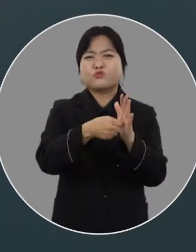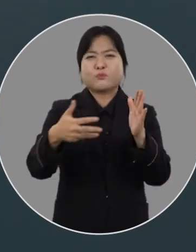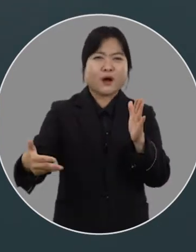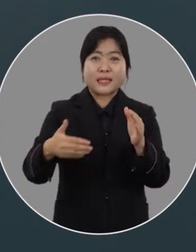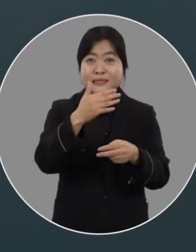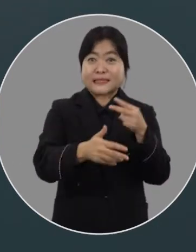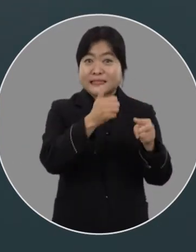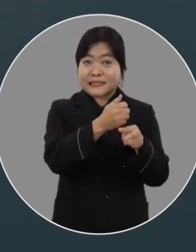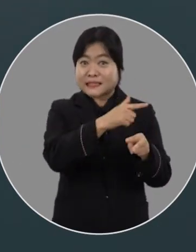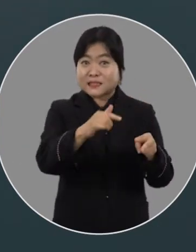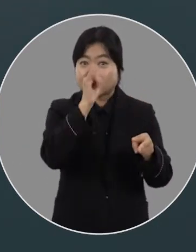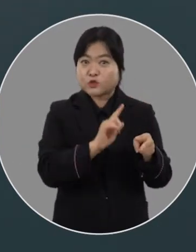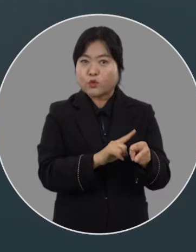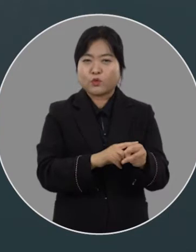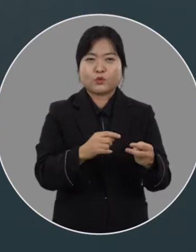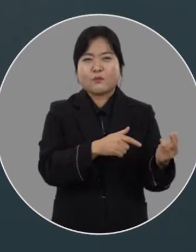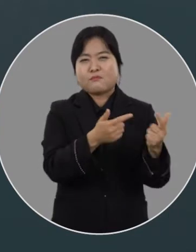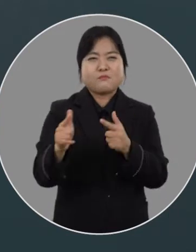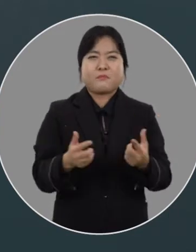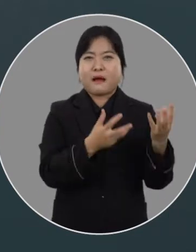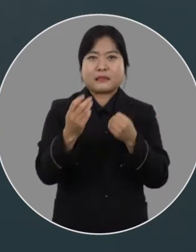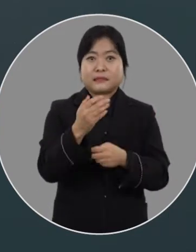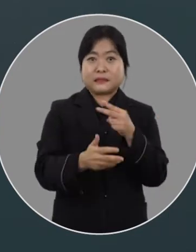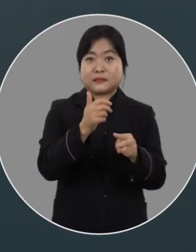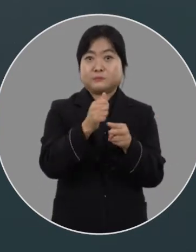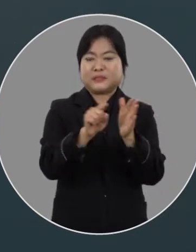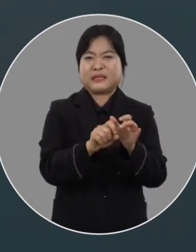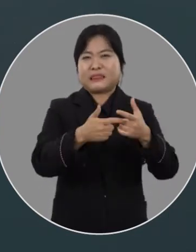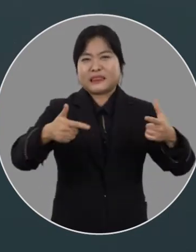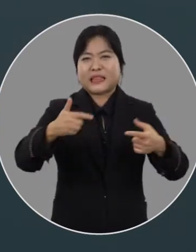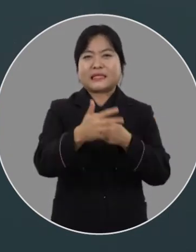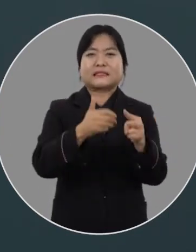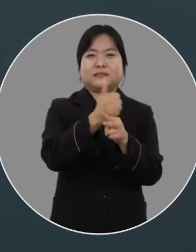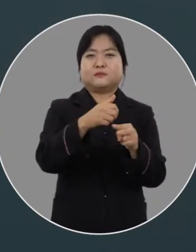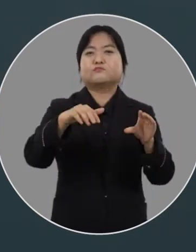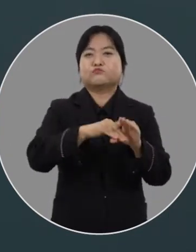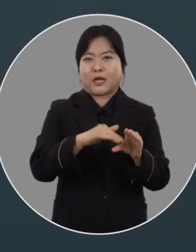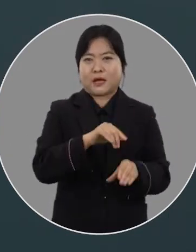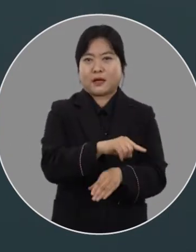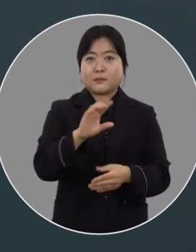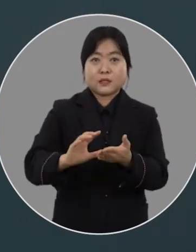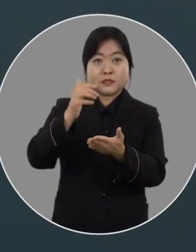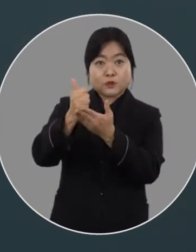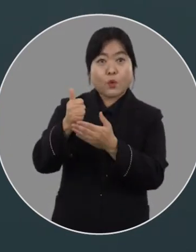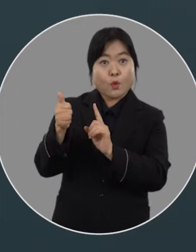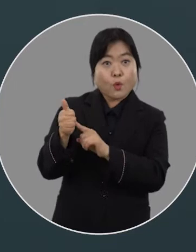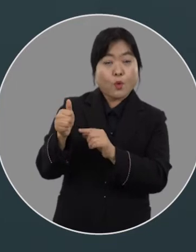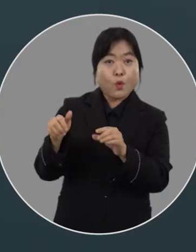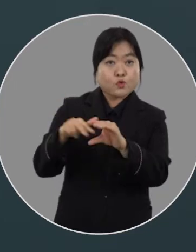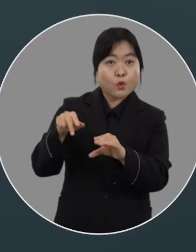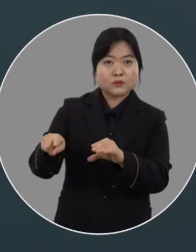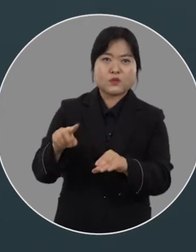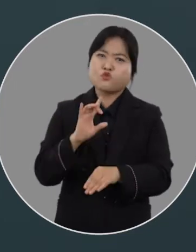유명한 주요 신들 뿐만 아니라 굉장히 많은 신을 믿고 있는 다신교 문화였는데요. 그리스도교는 그들의 생각과는